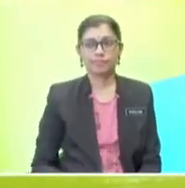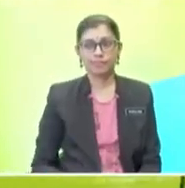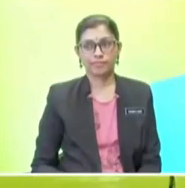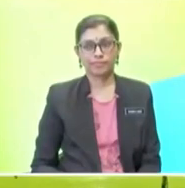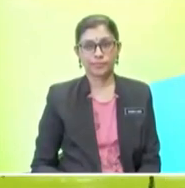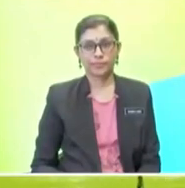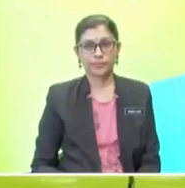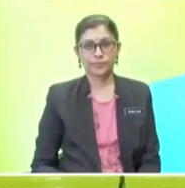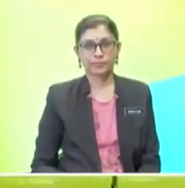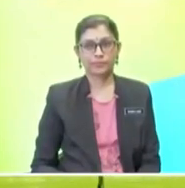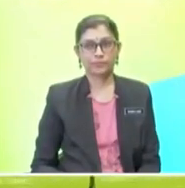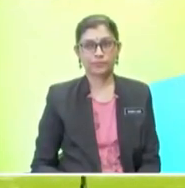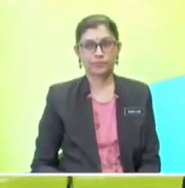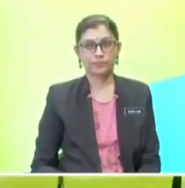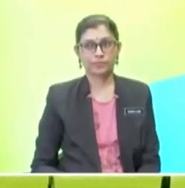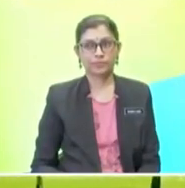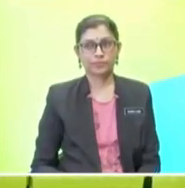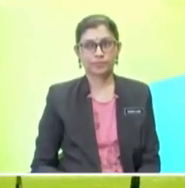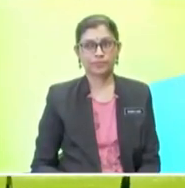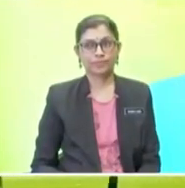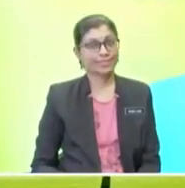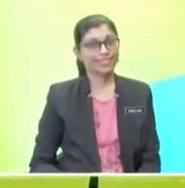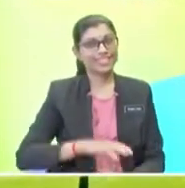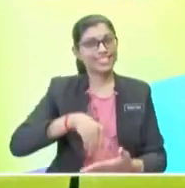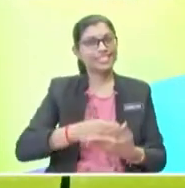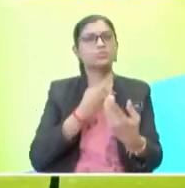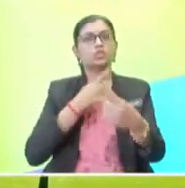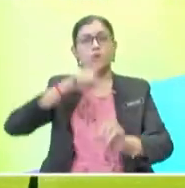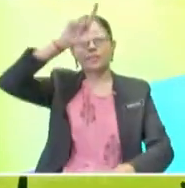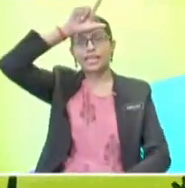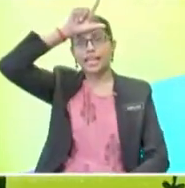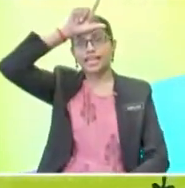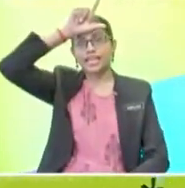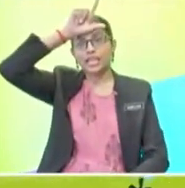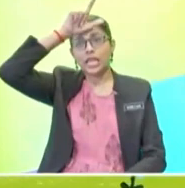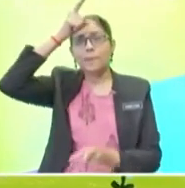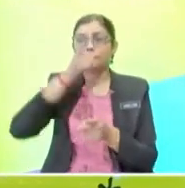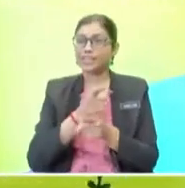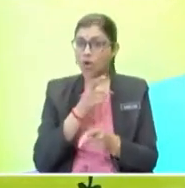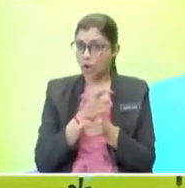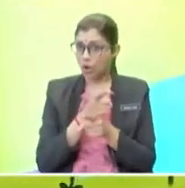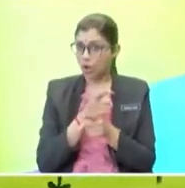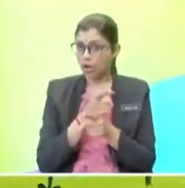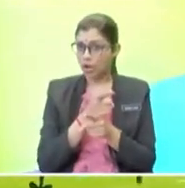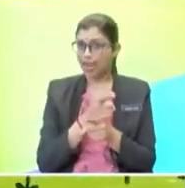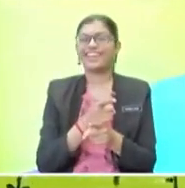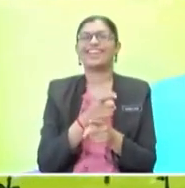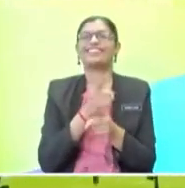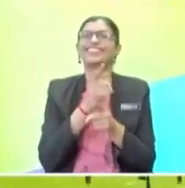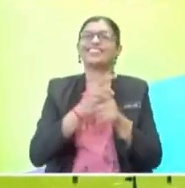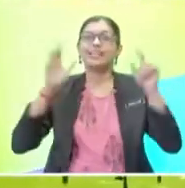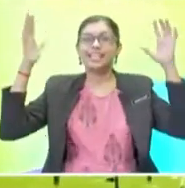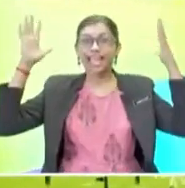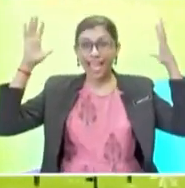ke cikgu? Okey, Ria pula? Ria rasa anak lelaki. Anak lelaki. Semua menunjukkan anak lelaki. Betul, tepat